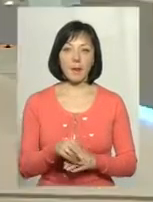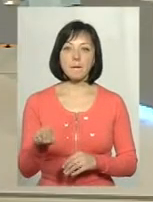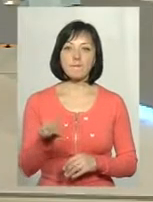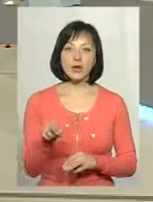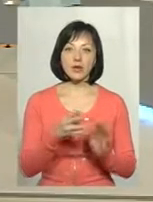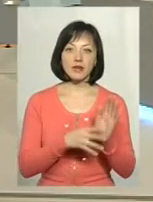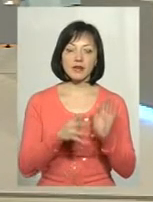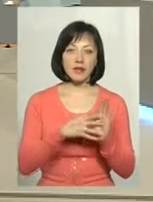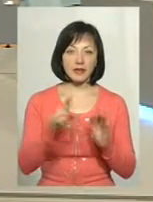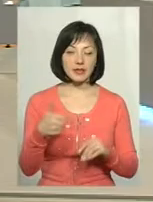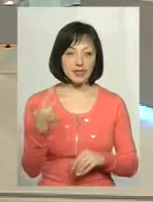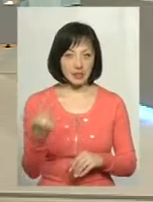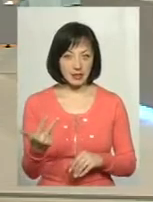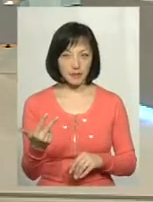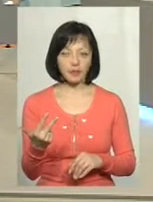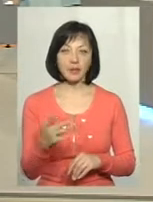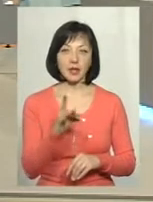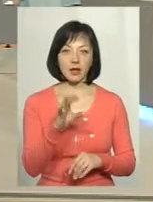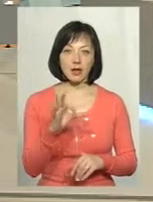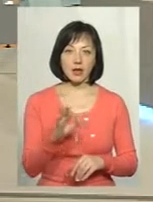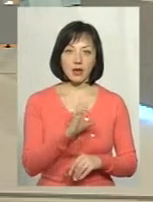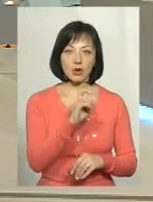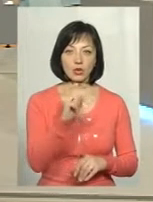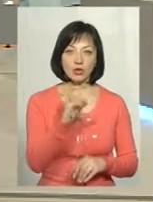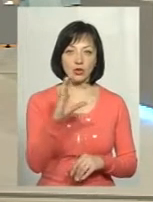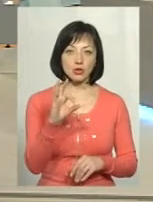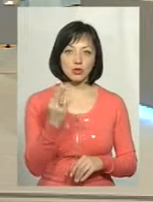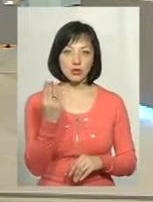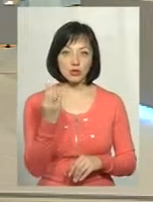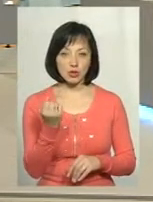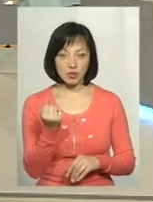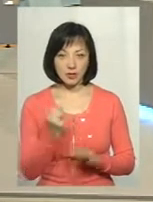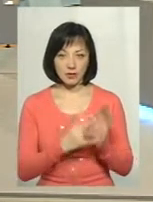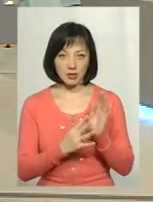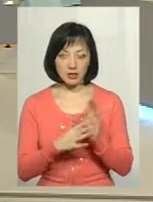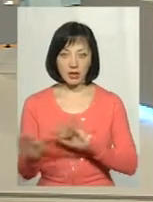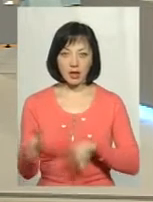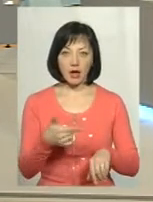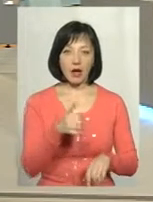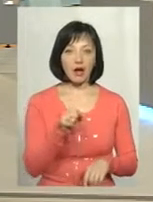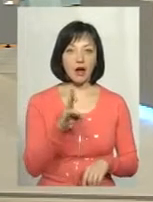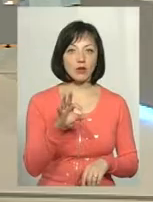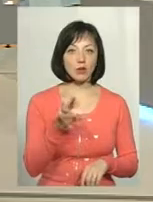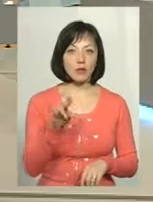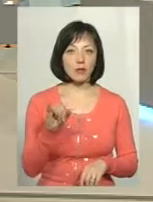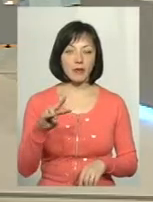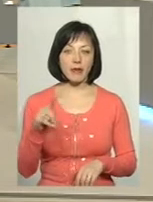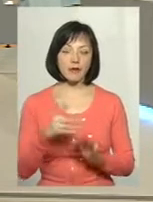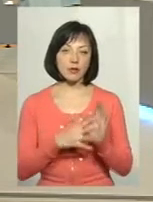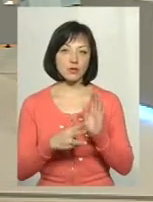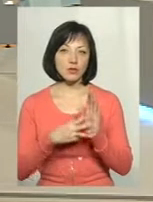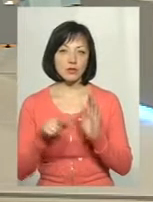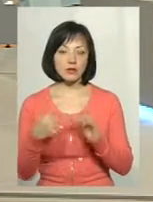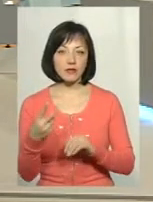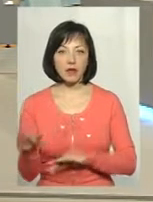– 99,3%, Росошанська – 99,0%, Ганопіль – 98,2%, міська